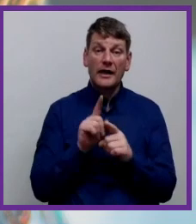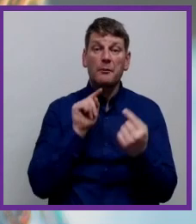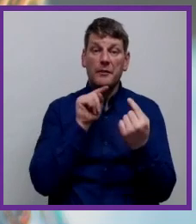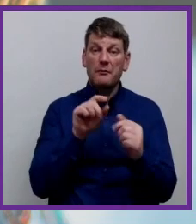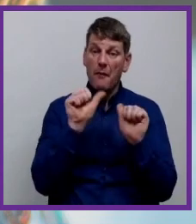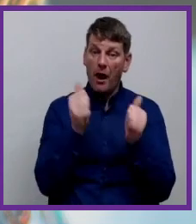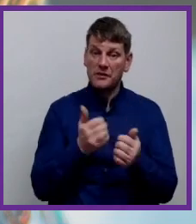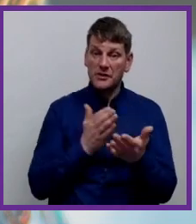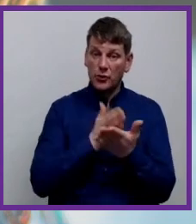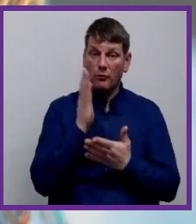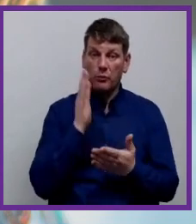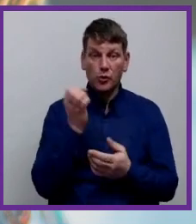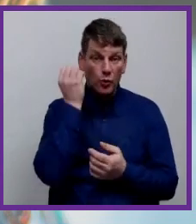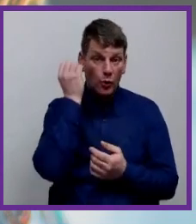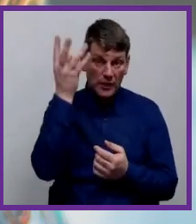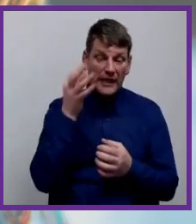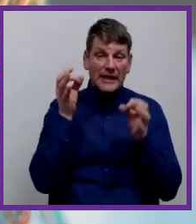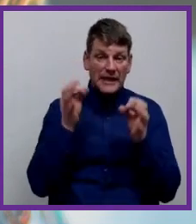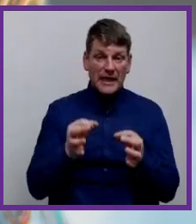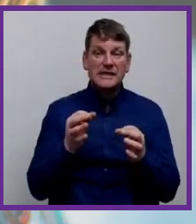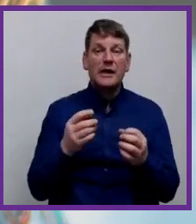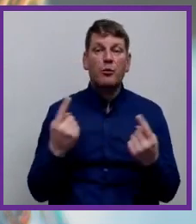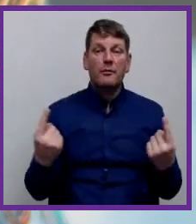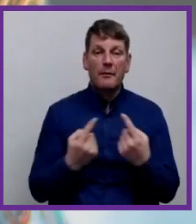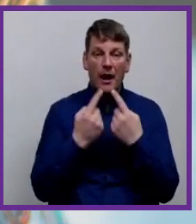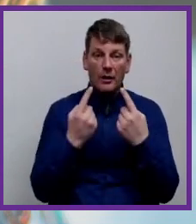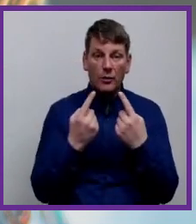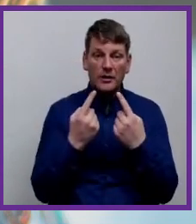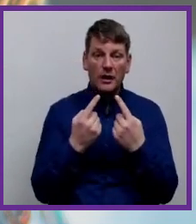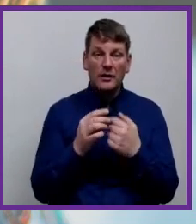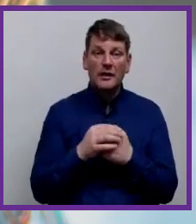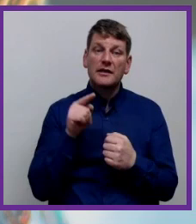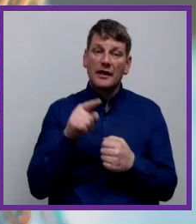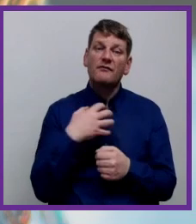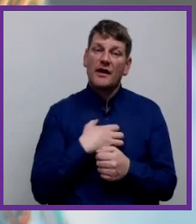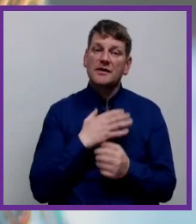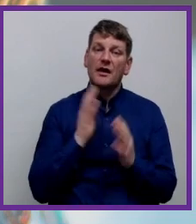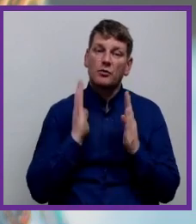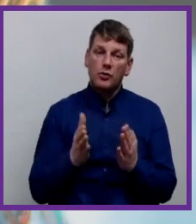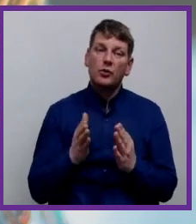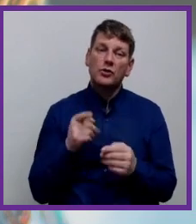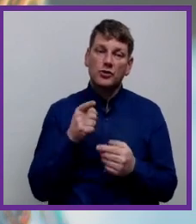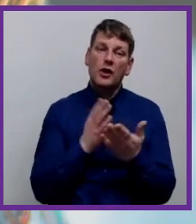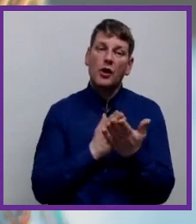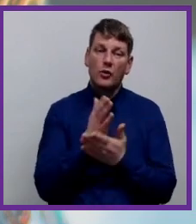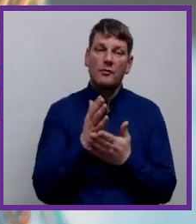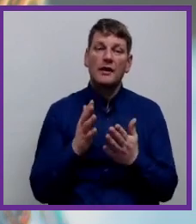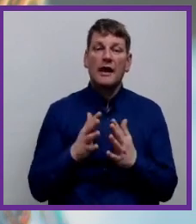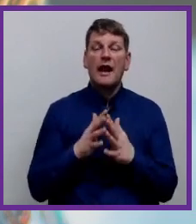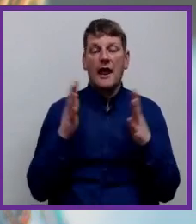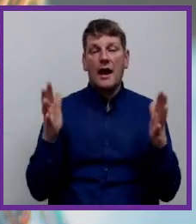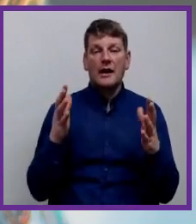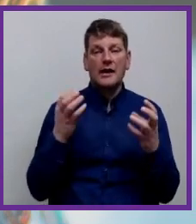jomā izglītotāki tiesību piemērotāji, tad vajadzētu būt šajā jomā lielākai